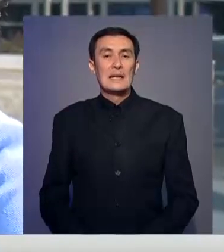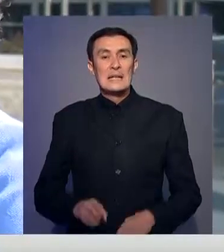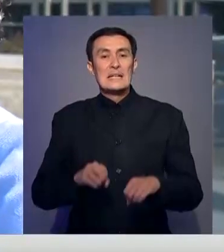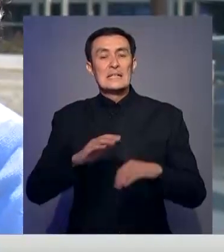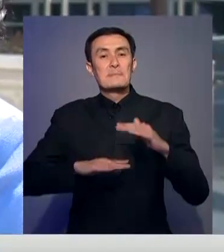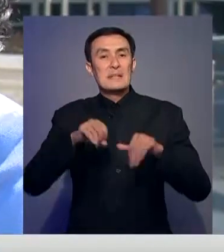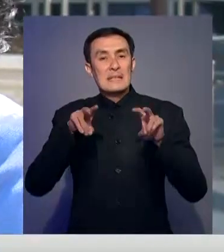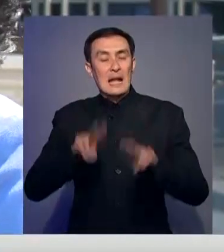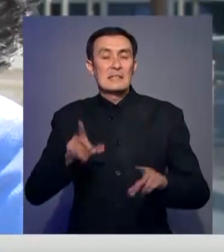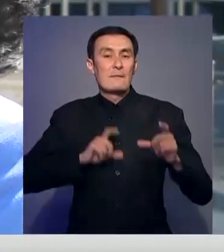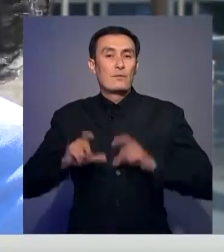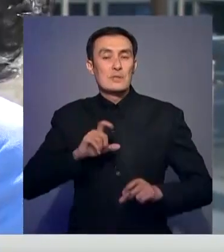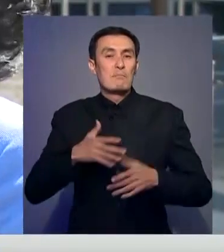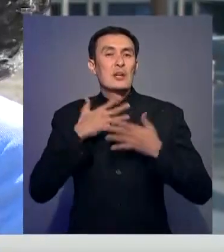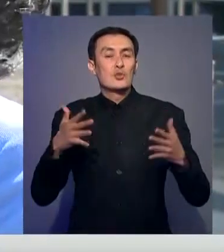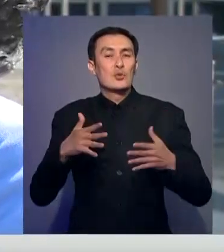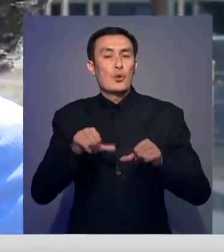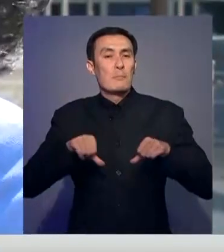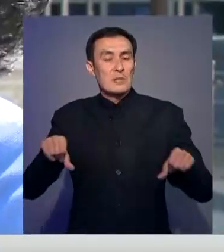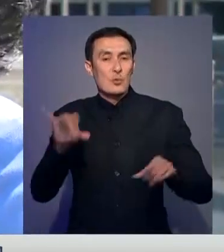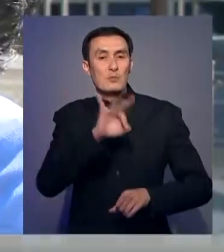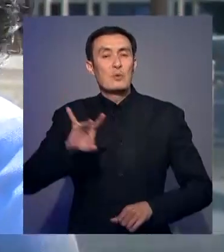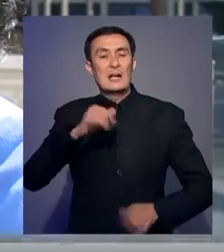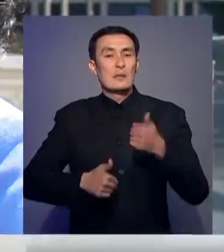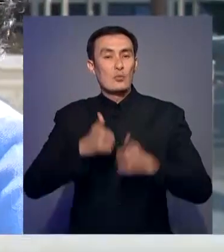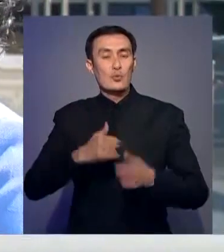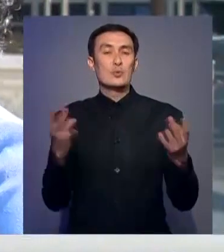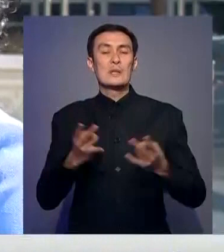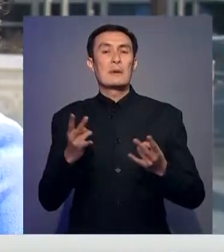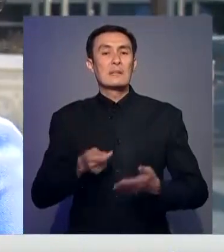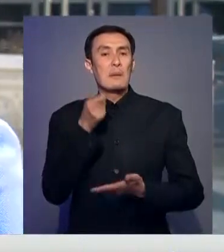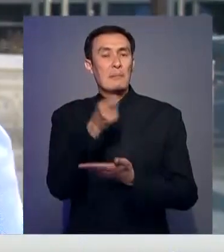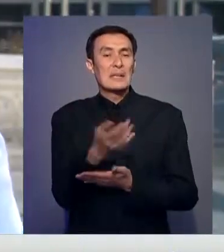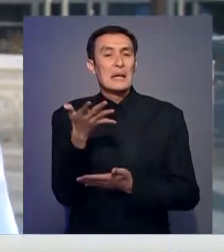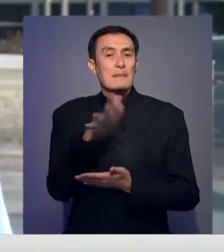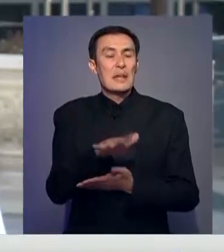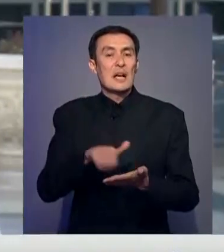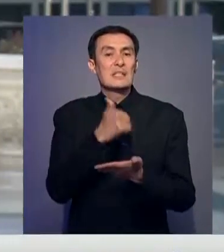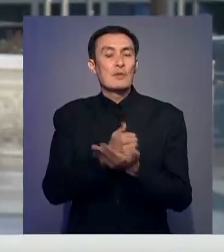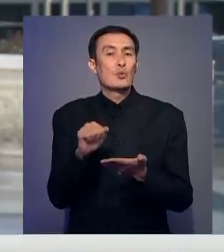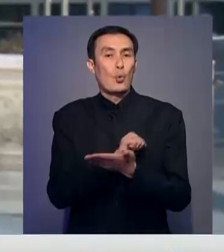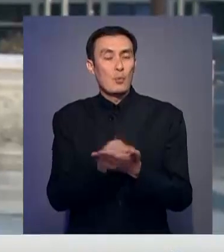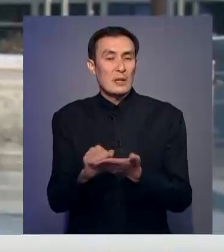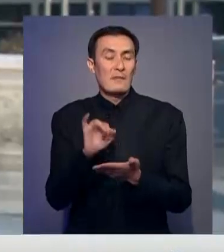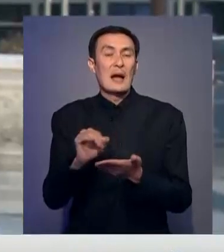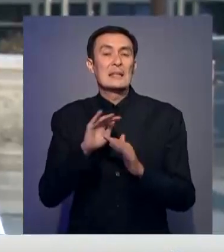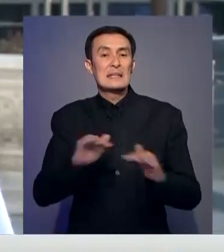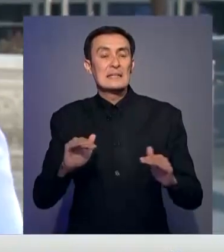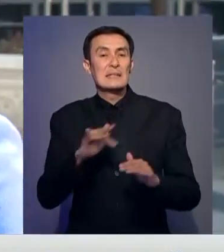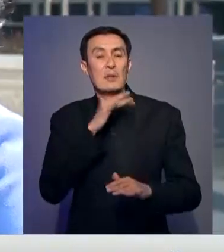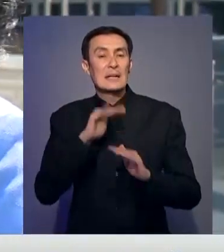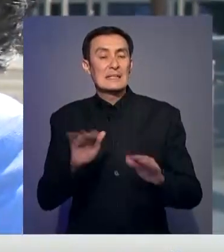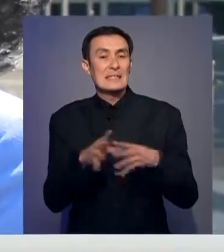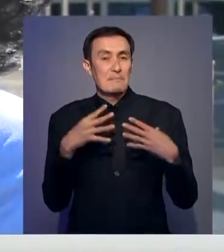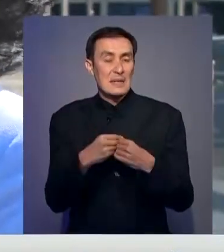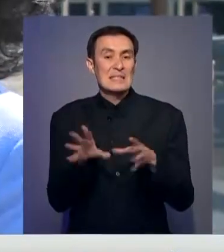Специальности и вузы выбрали по решению спецкомиссии. На республиканский конкурс необходимо подать 5 основных документов. А дети из многодетных семей